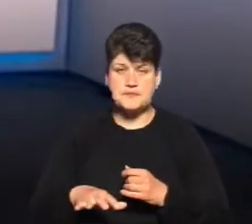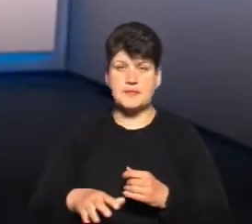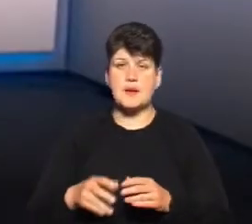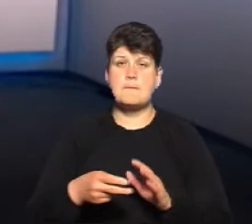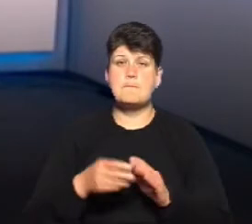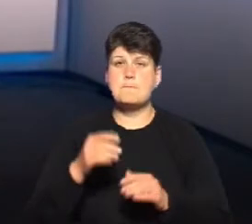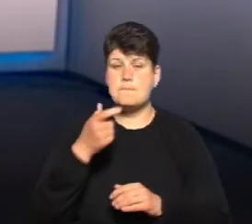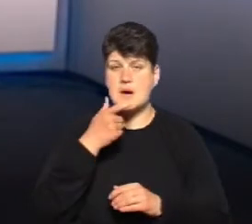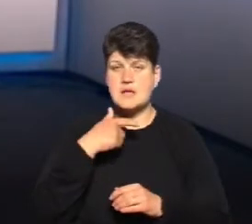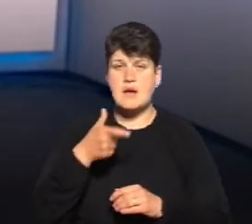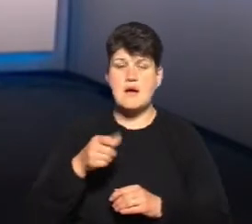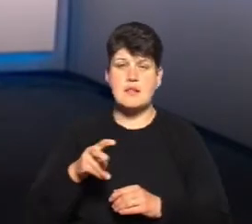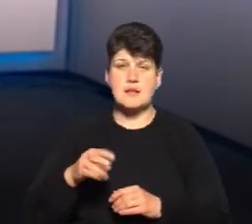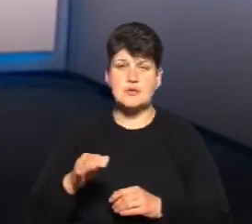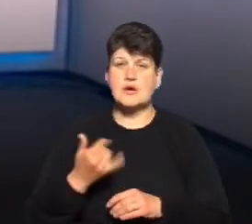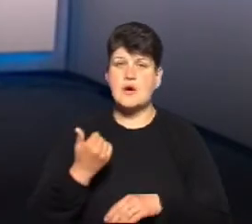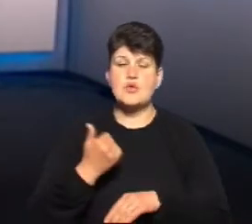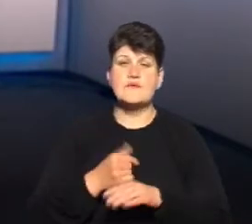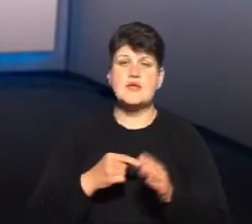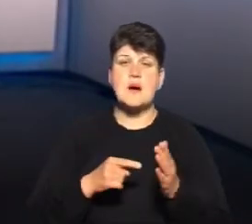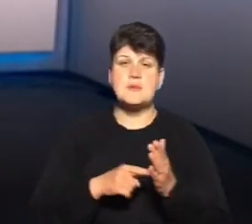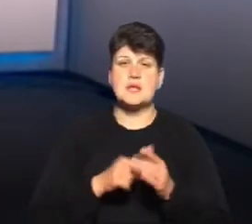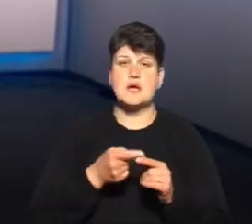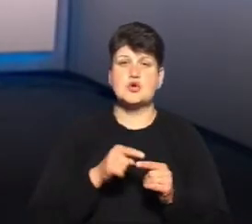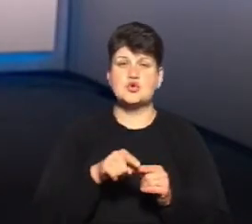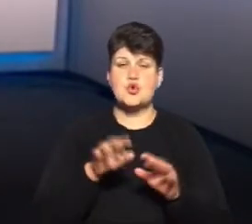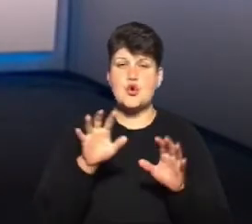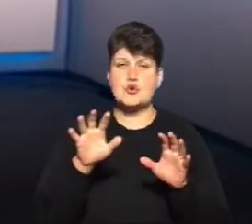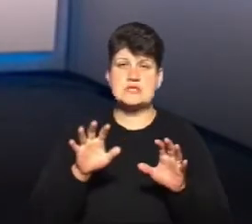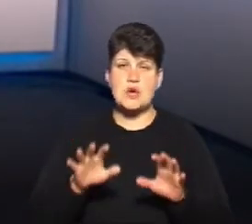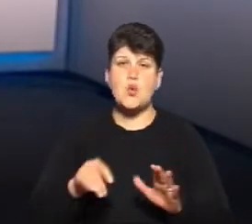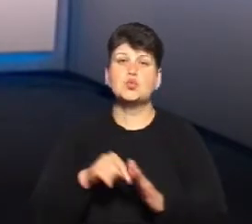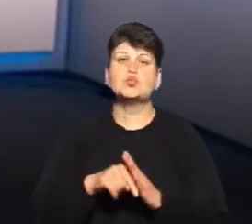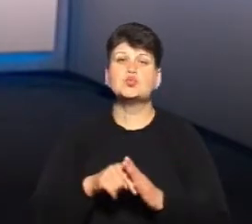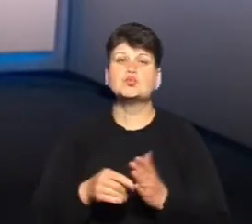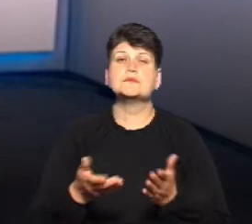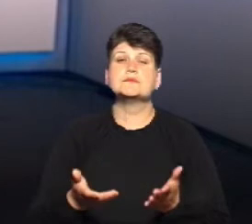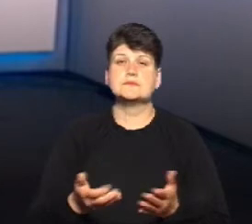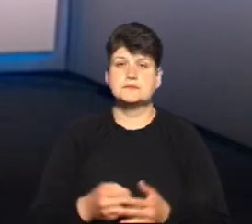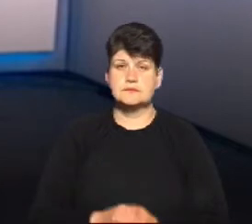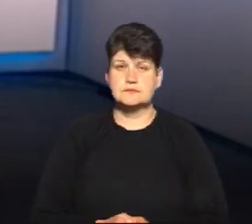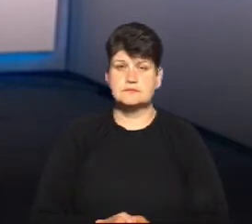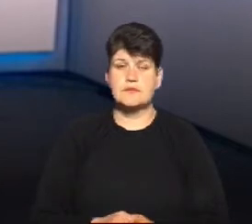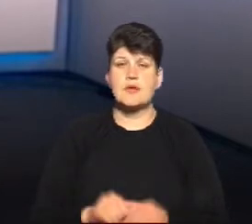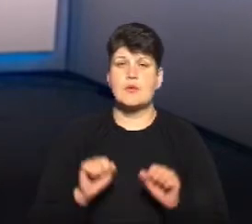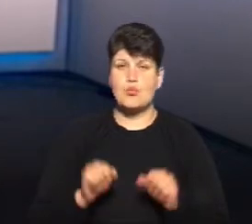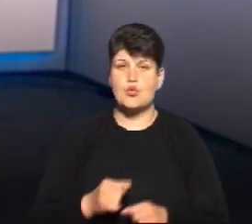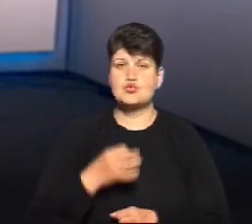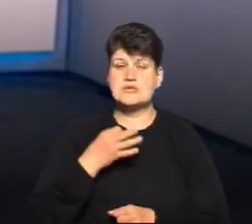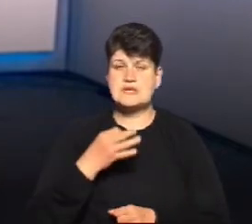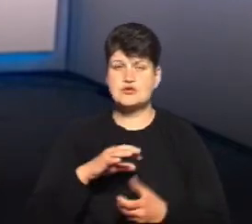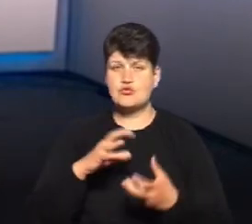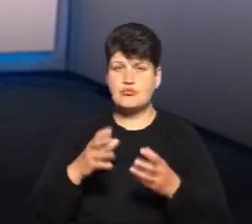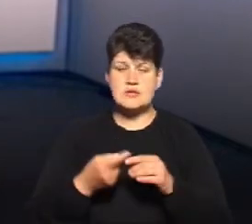думку, основна мета цього закону, так, основна суть цього закону? Ну, можу сказати, що, в принципі, цього закону чекали дуже